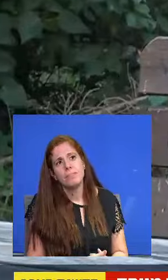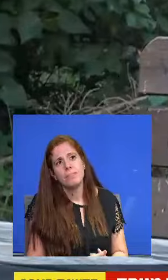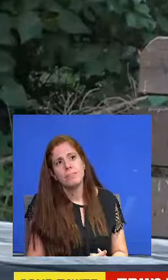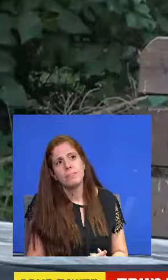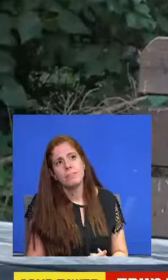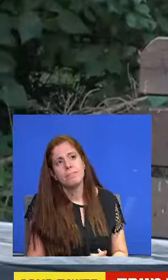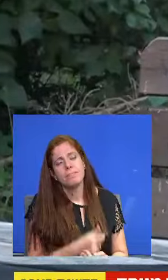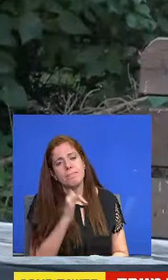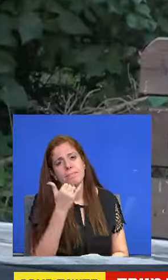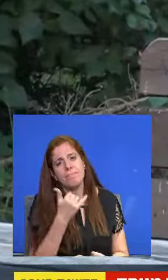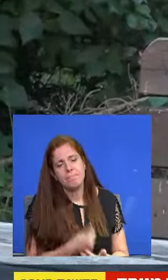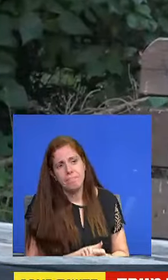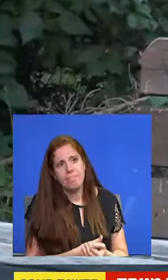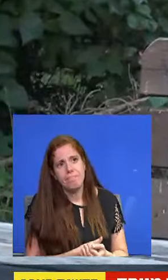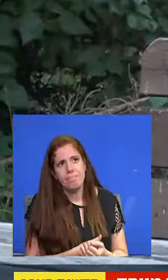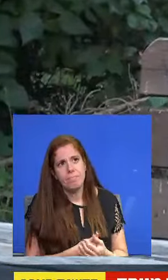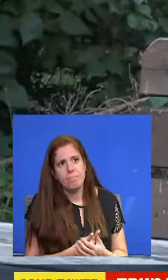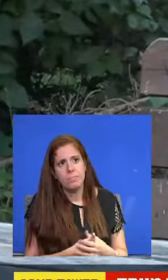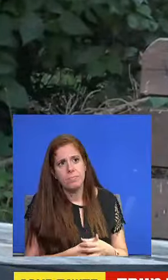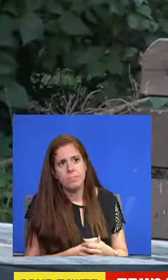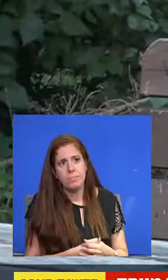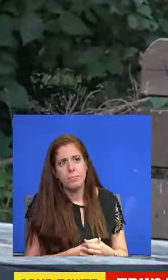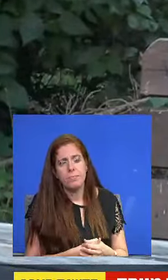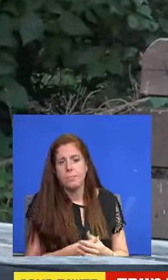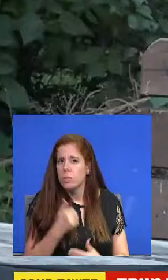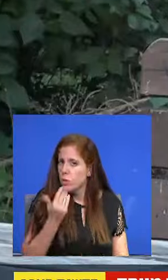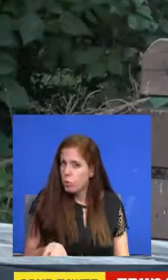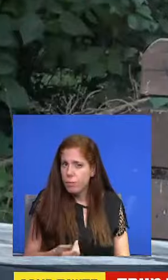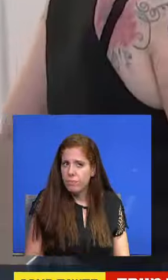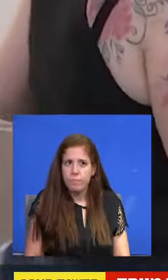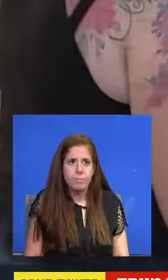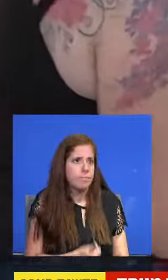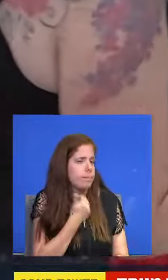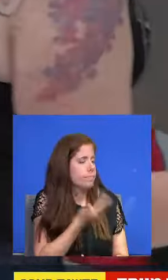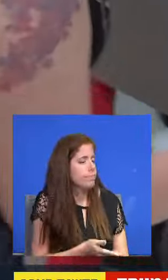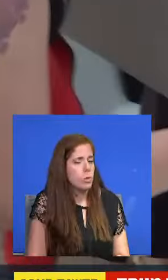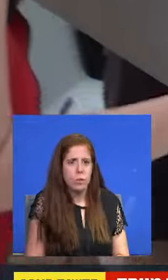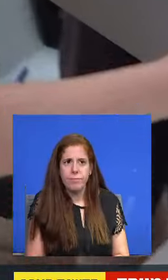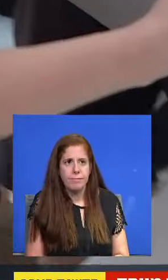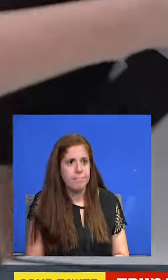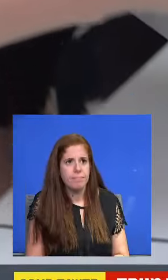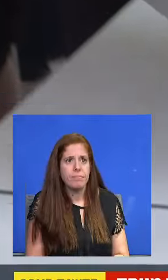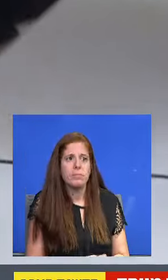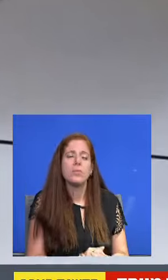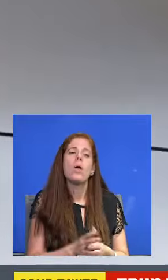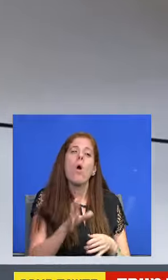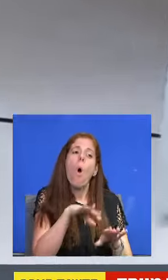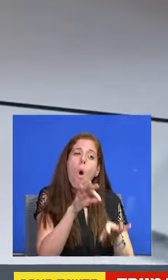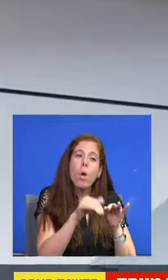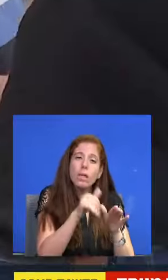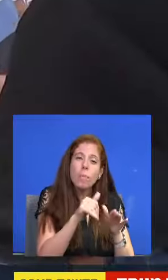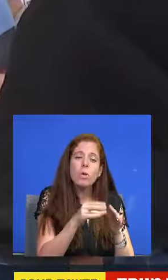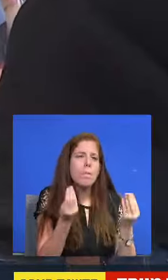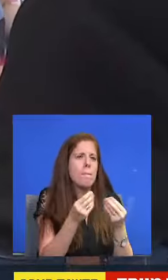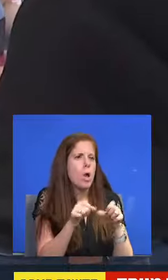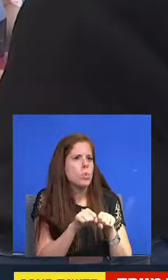Ah. Ja. Nicht gut. Nicht gut. נספרות עוד קלפיות, משהו בתיקו נשבר,